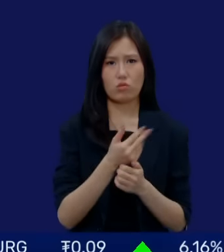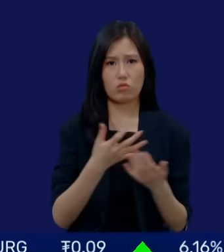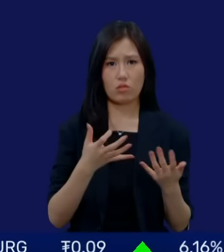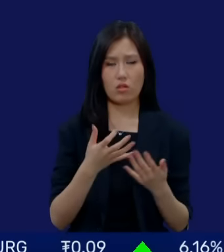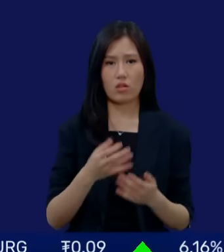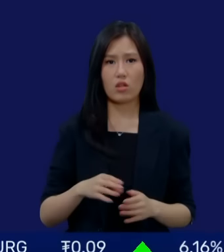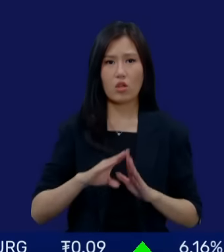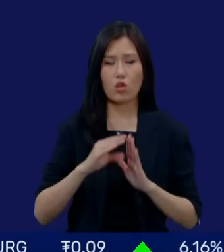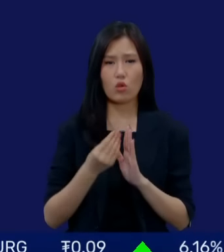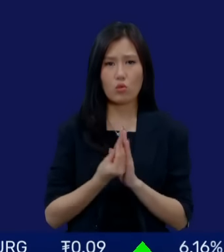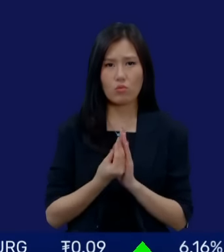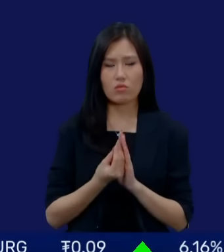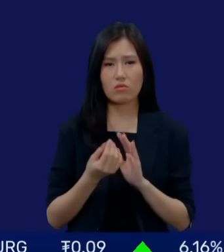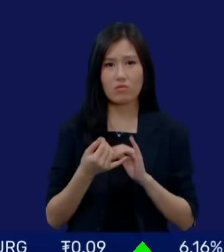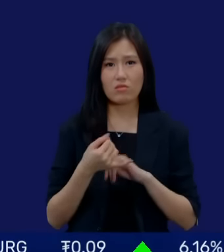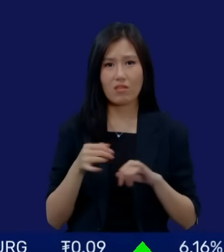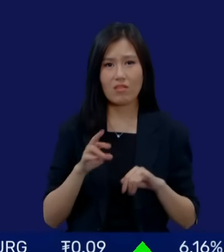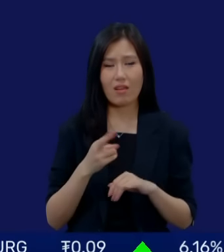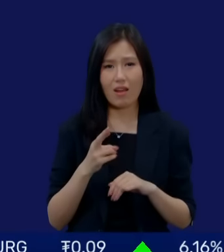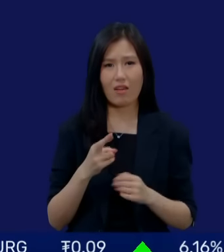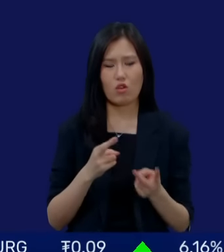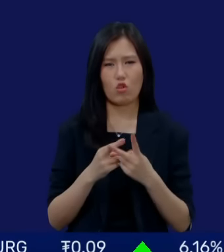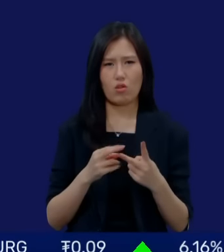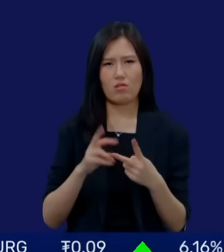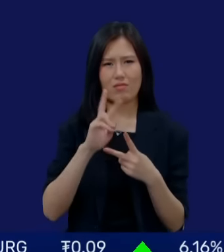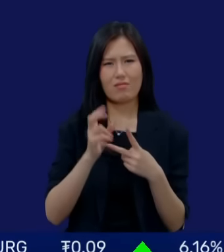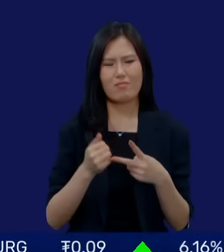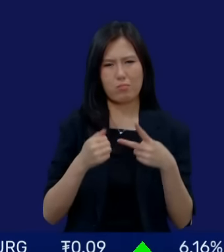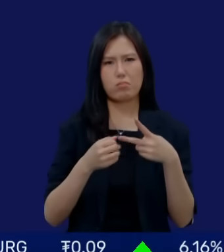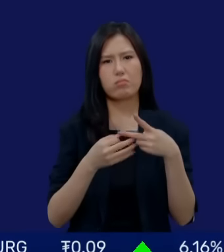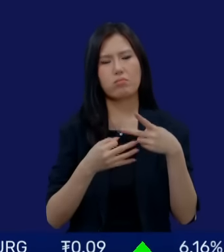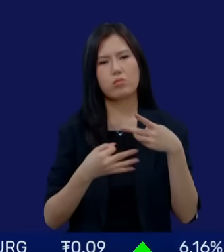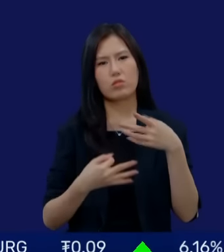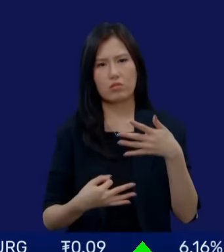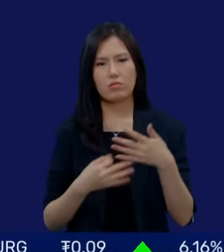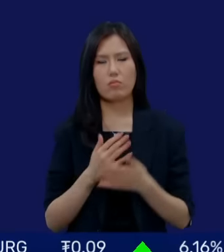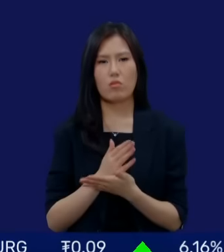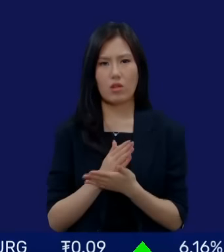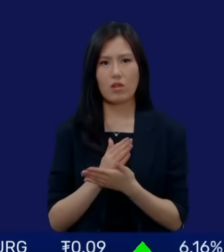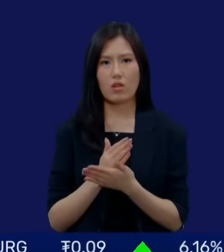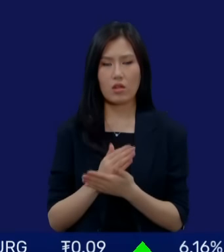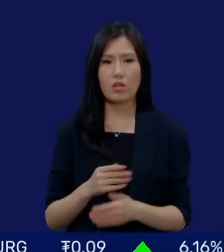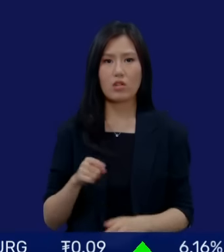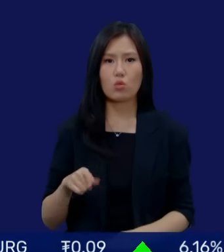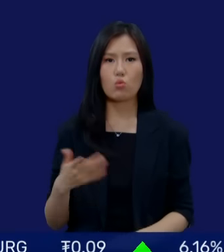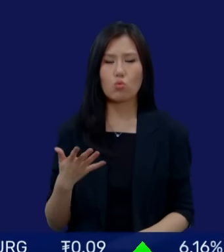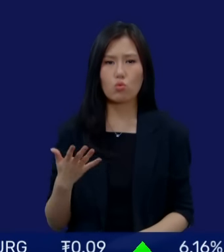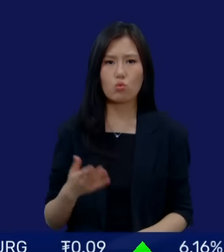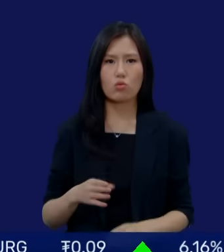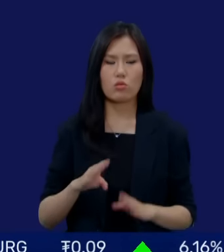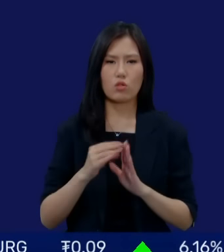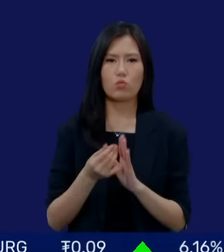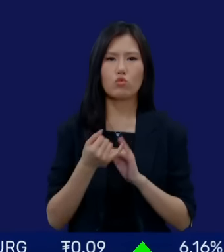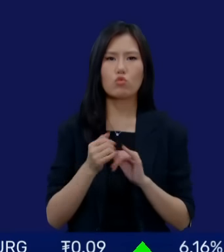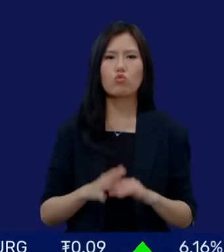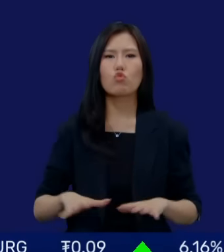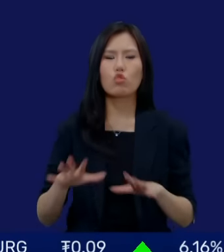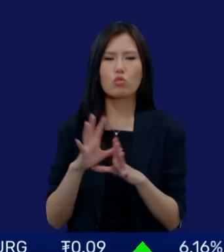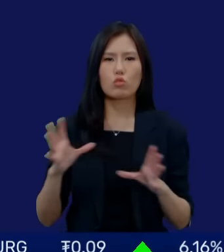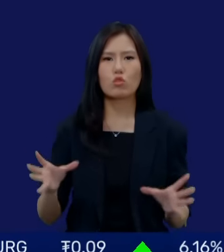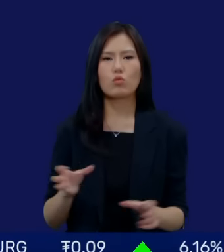бүл салалтын хамгийн том хүчин зүйл болсон гэсэн ийм судалгааны үр дүнг танилцууллаа. За энэ бол гэр бүл салалтын ерөнхий шалтгаануудыг